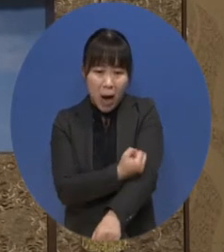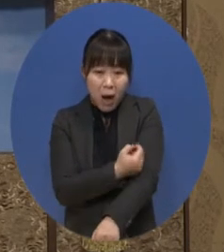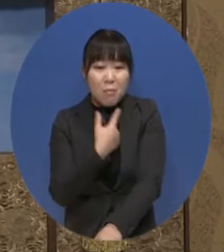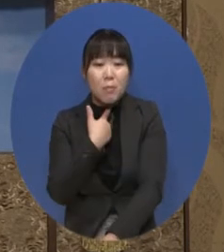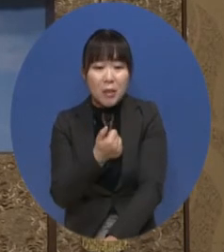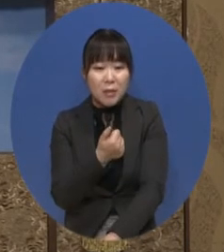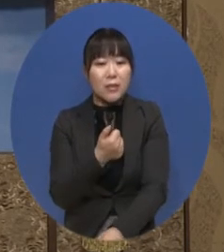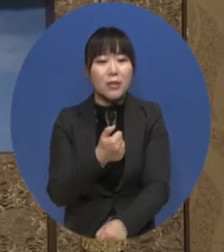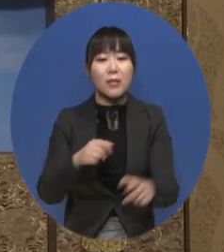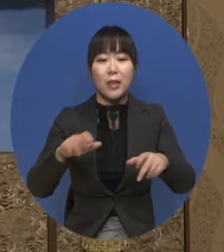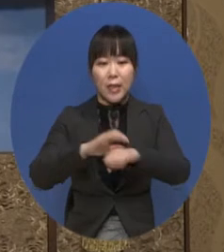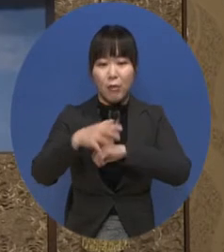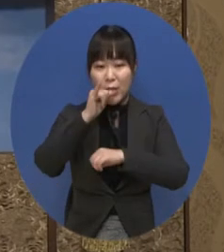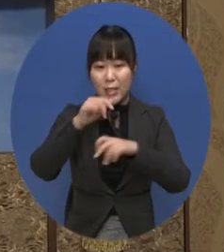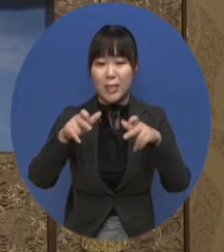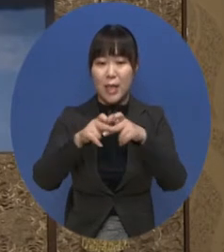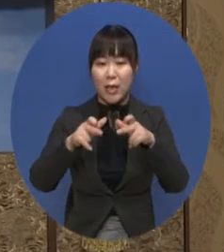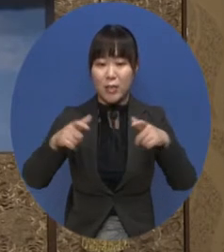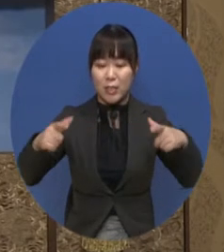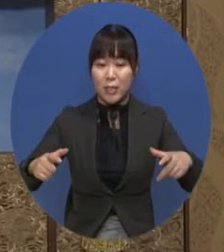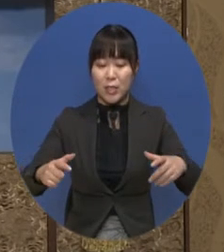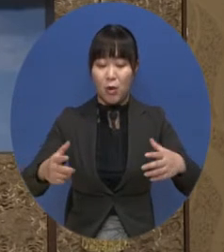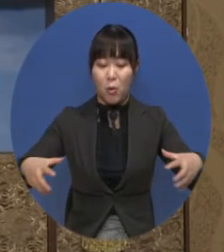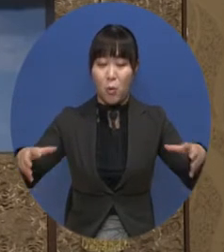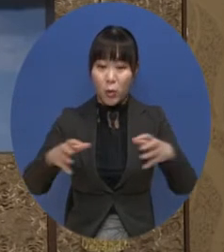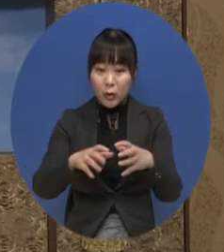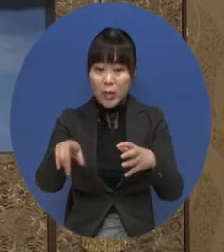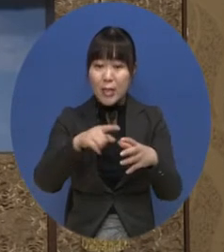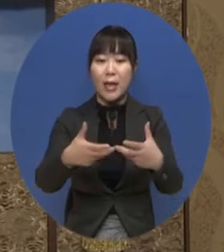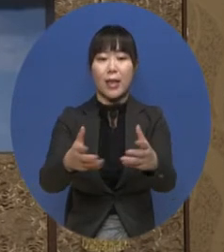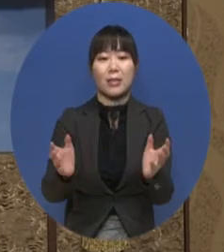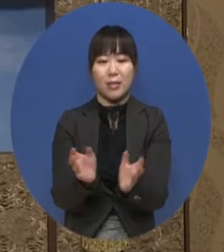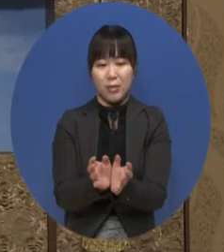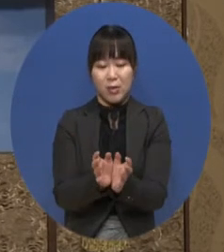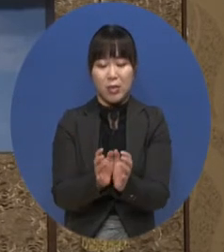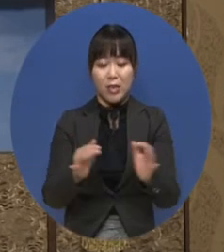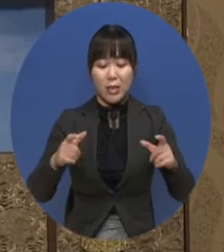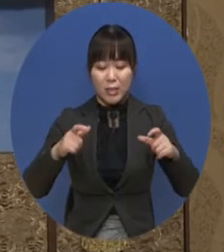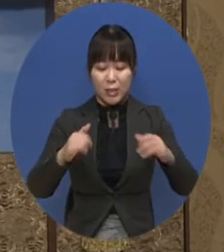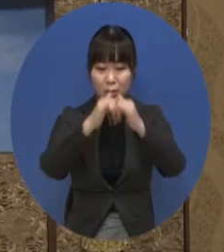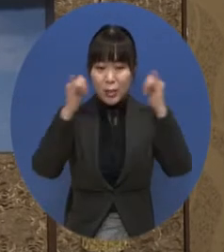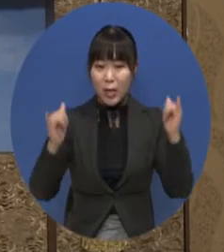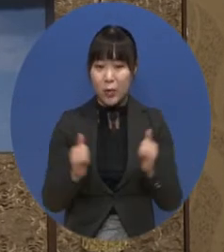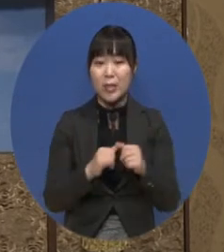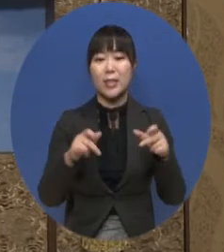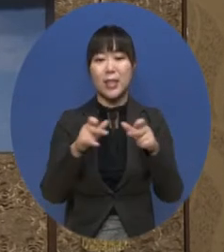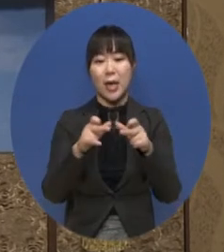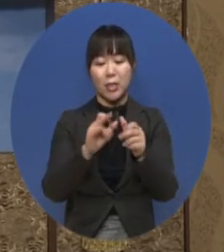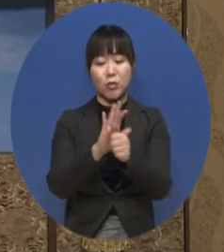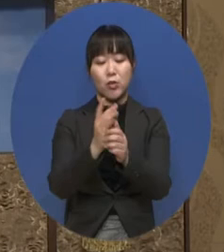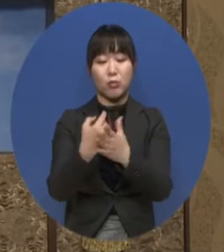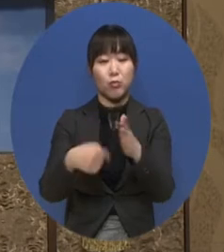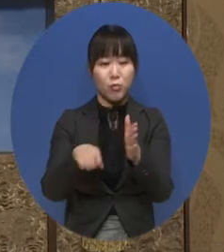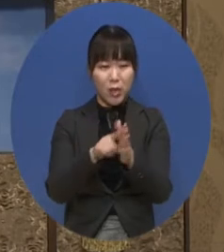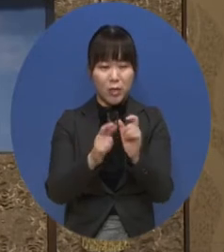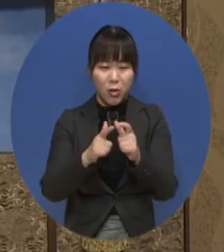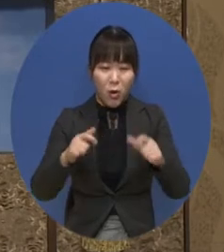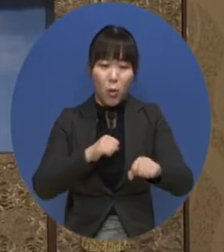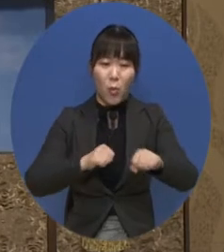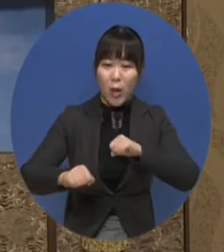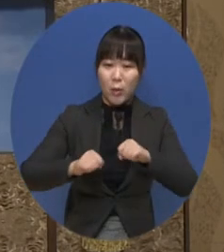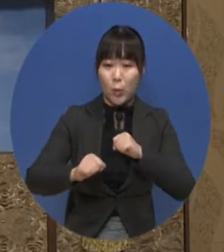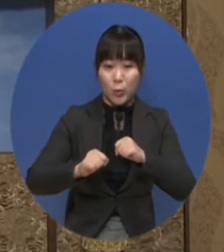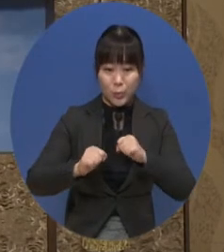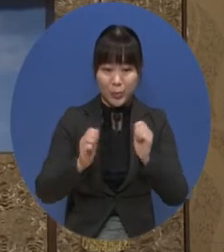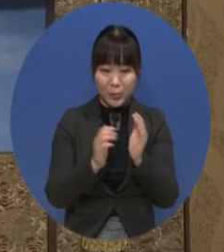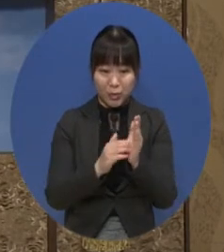그래서 대구에 있는 장애인 지역 공동체라는 장애인 단체에서 네. 지역사회에 있는 장애인들을 지원하기 위한 다양한 활동들을